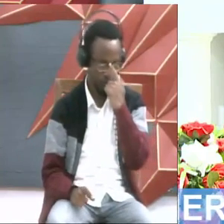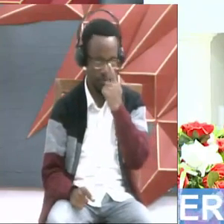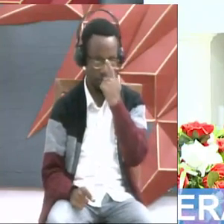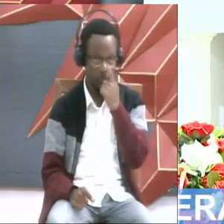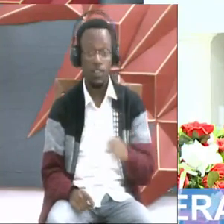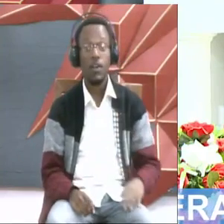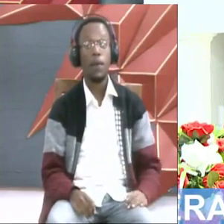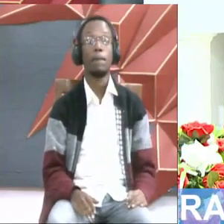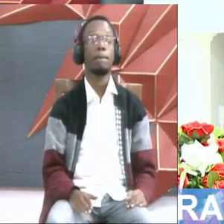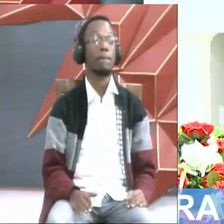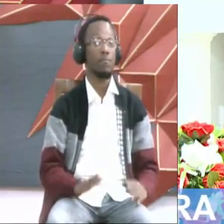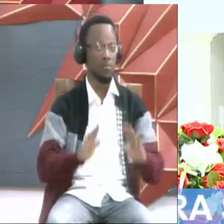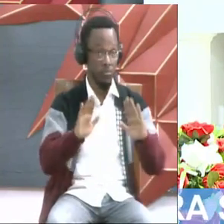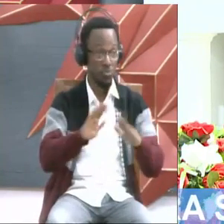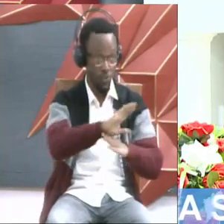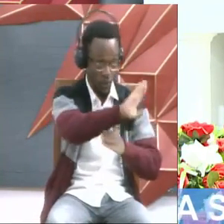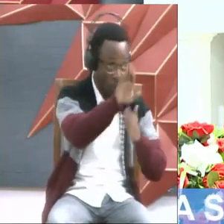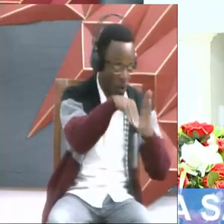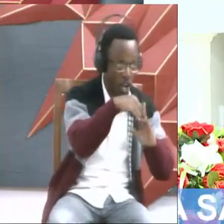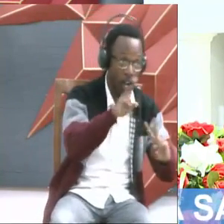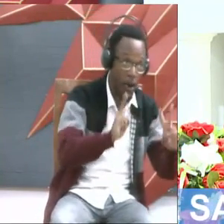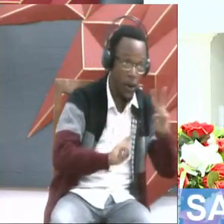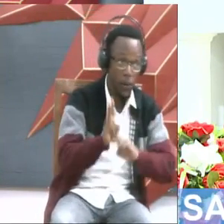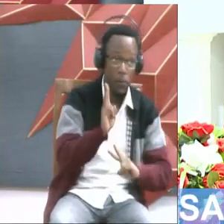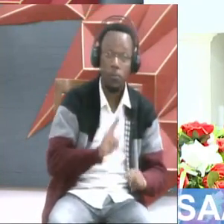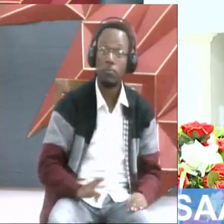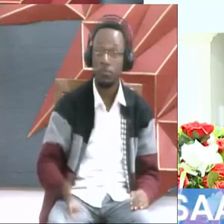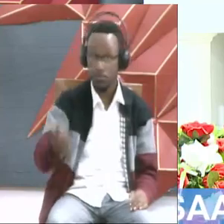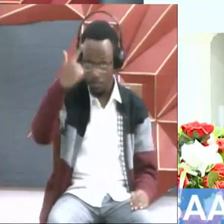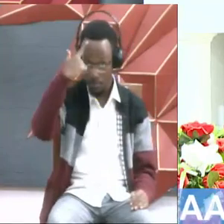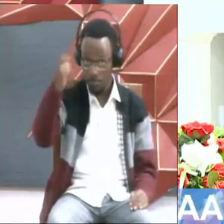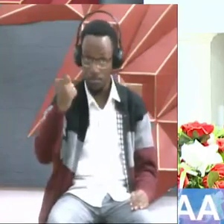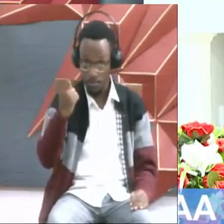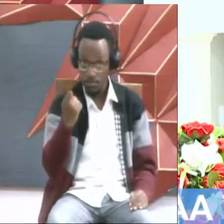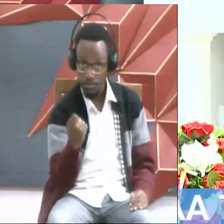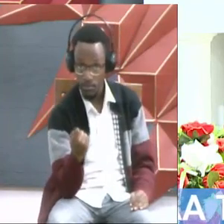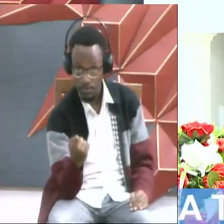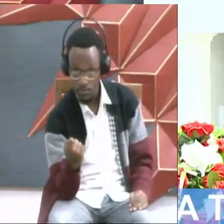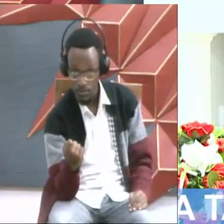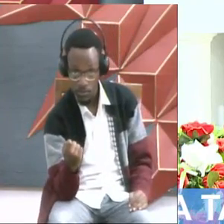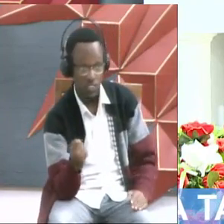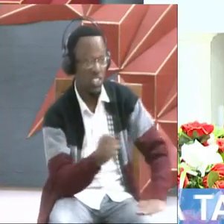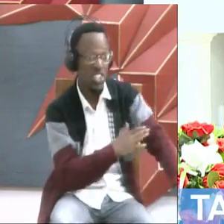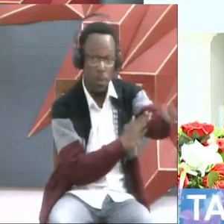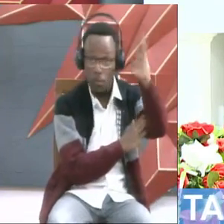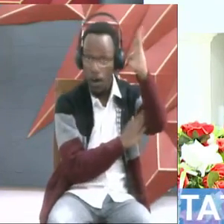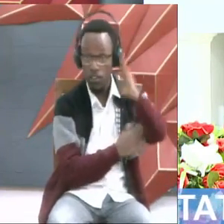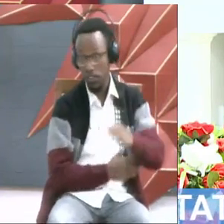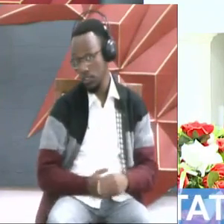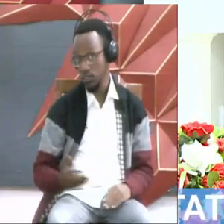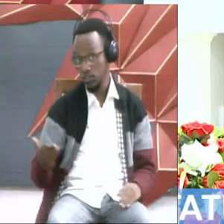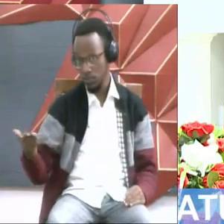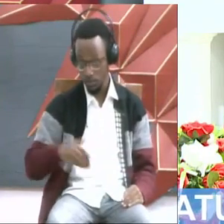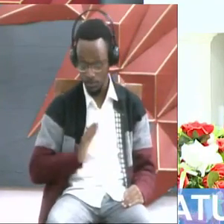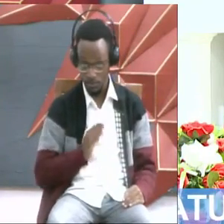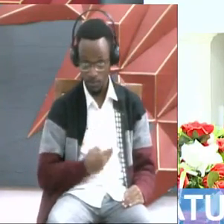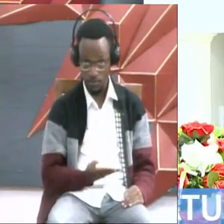petite chose encore. Que tous les hommes sachent que kugira